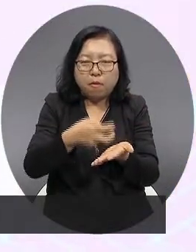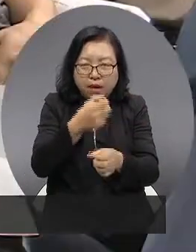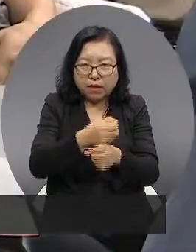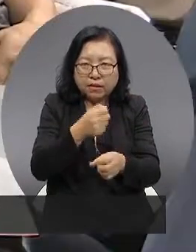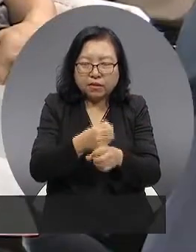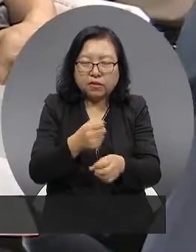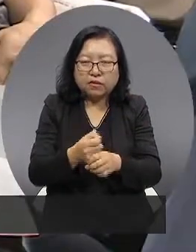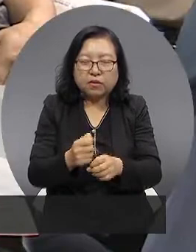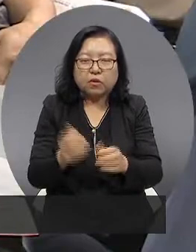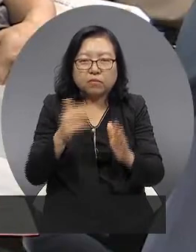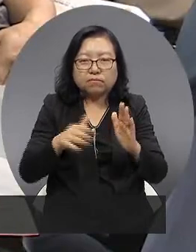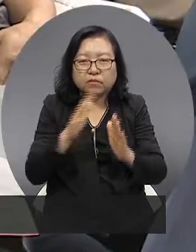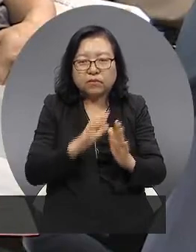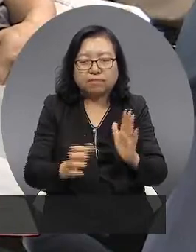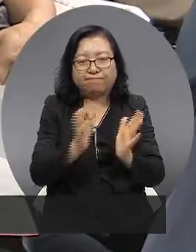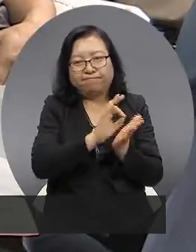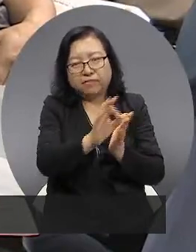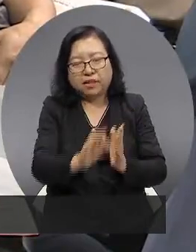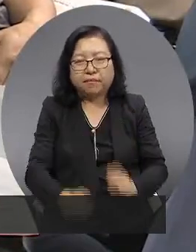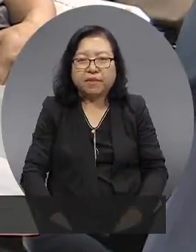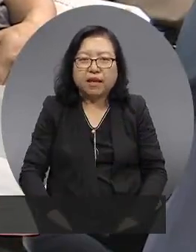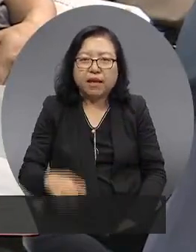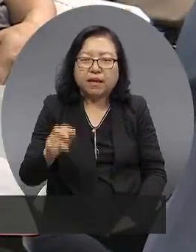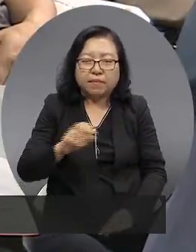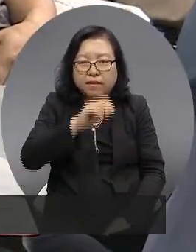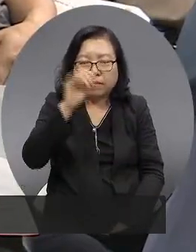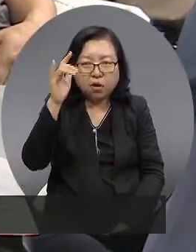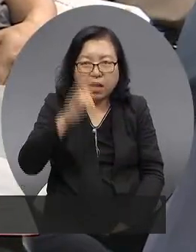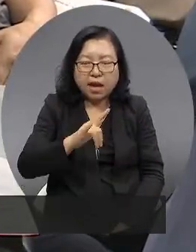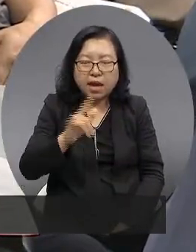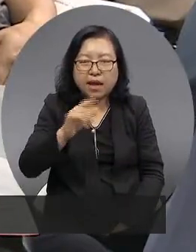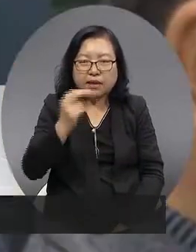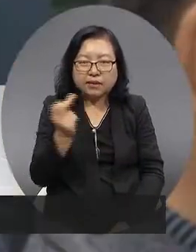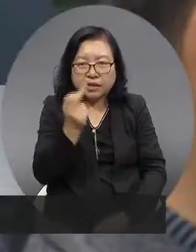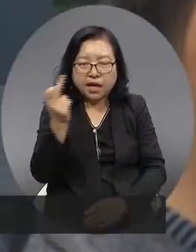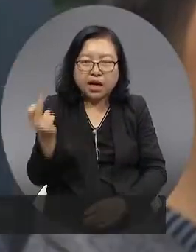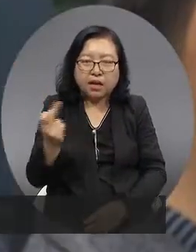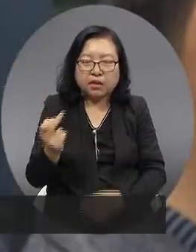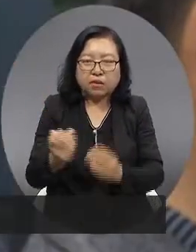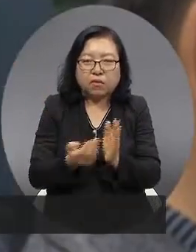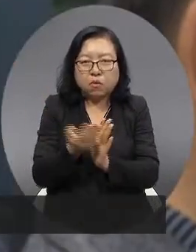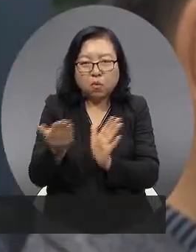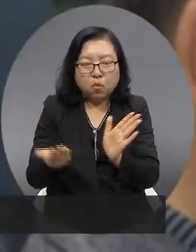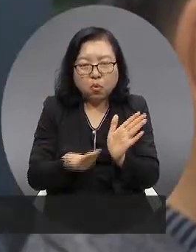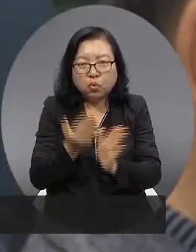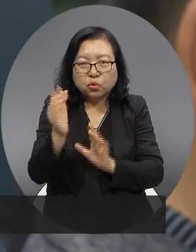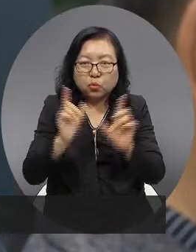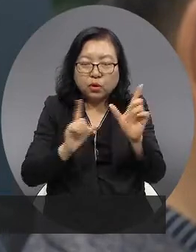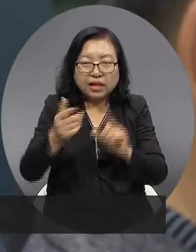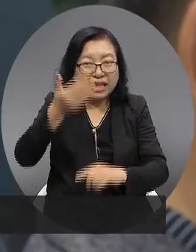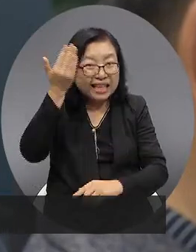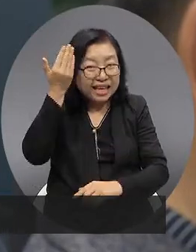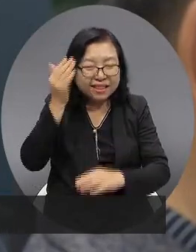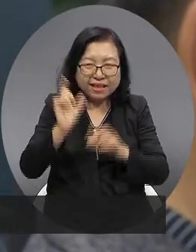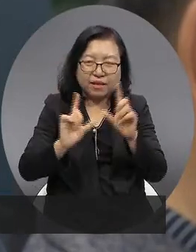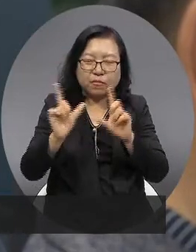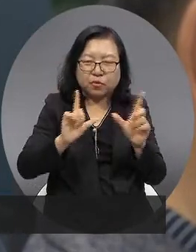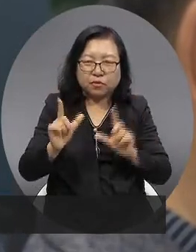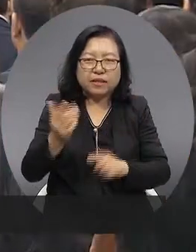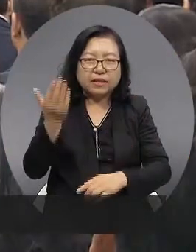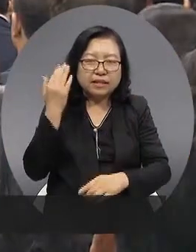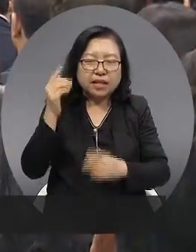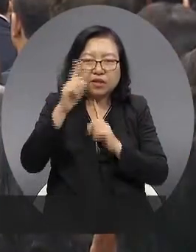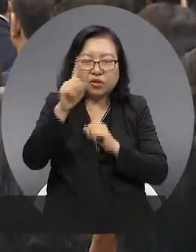예정입니다. 해와 산, 호수를 형상화한 기존 마크는 지난 1998년 이원종 전 지사가 취임한